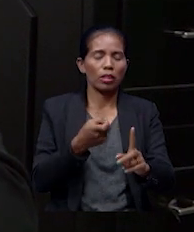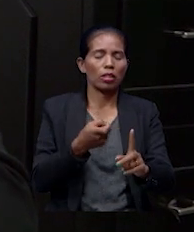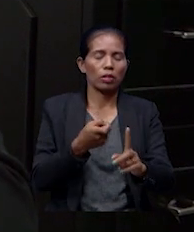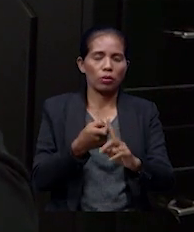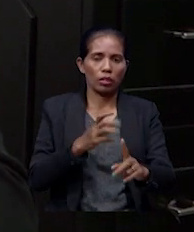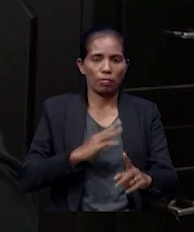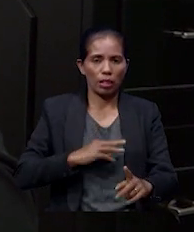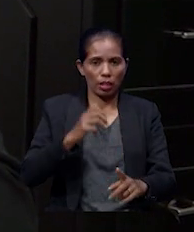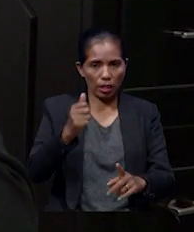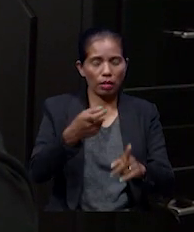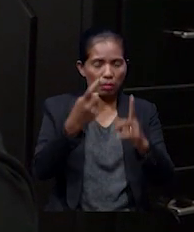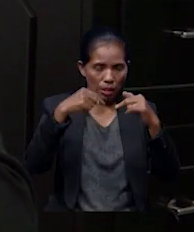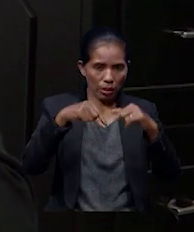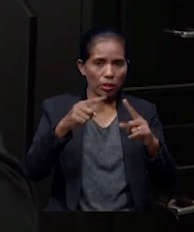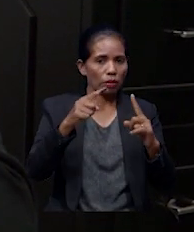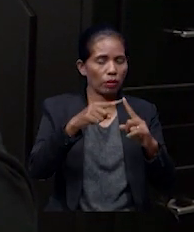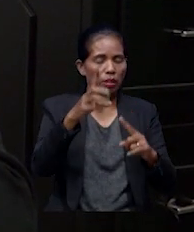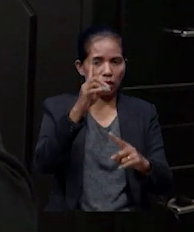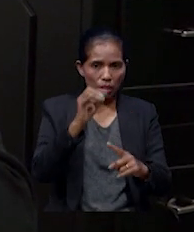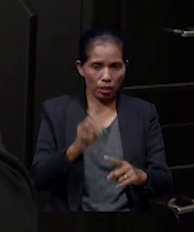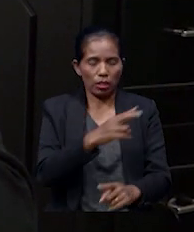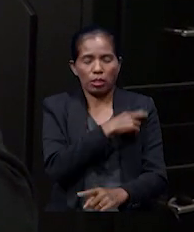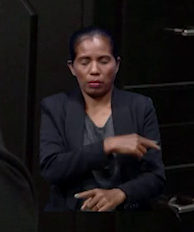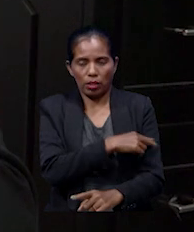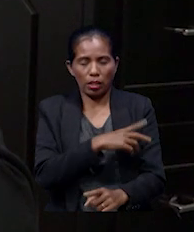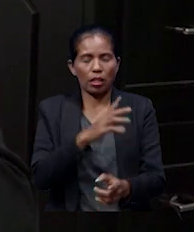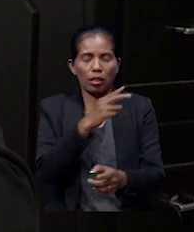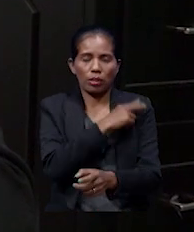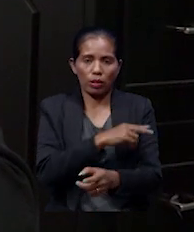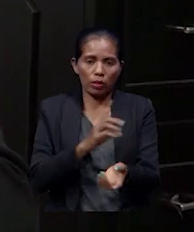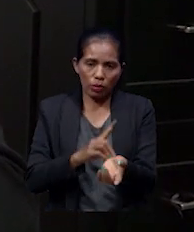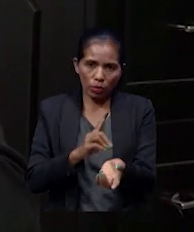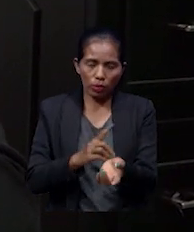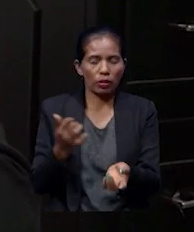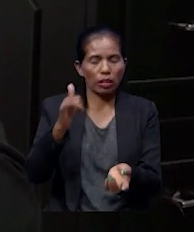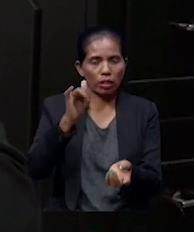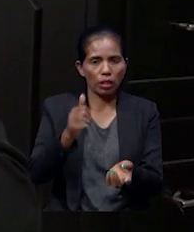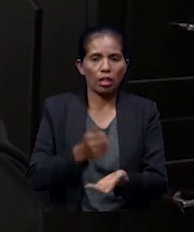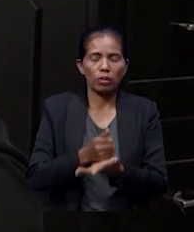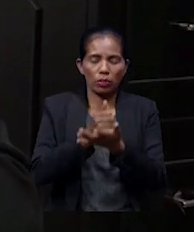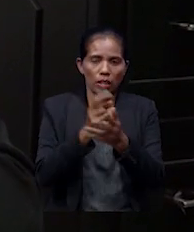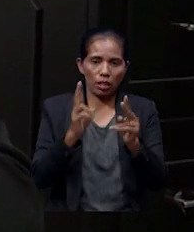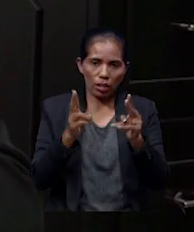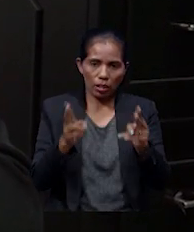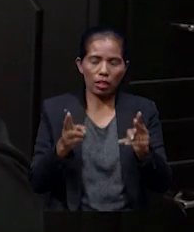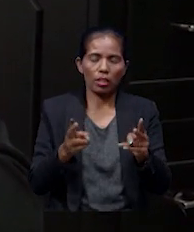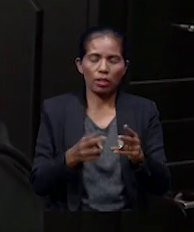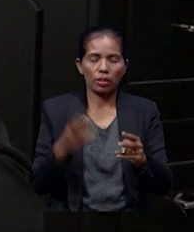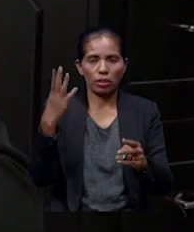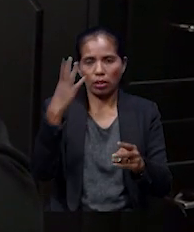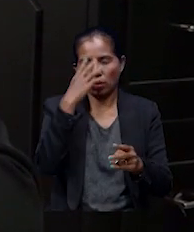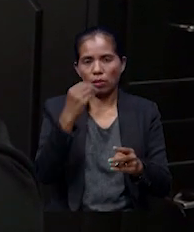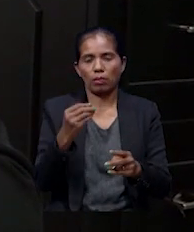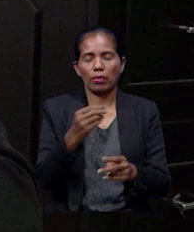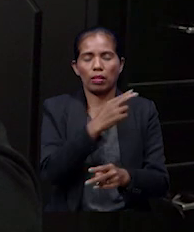zerares i pessoal sira mediku enfermer sira halo kata satenimentu lori baixa am bispo